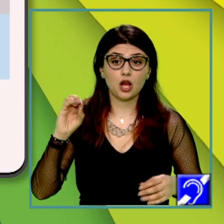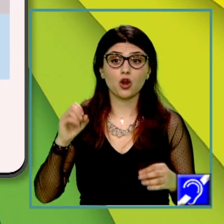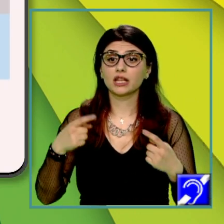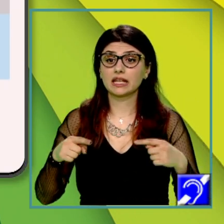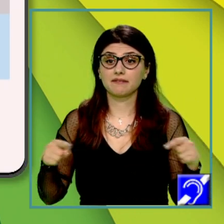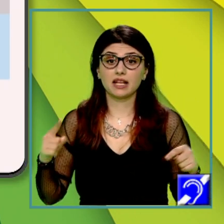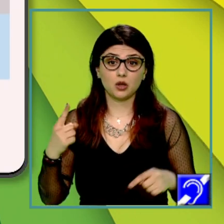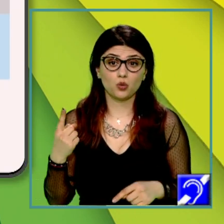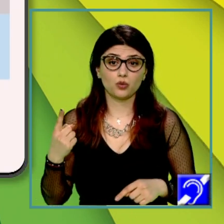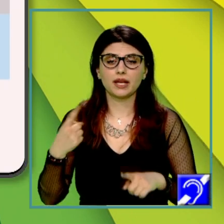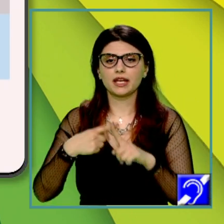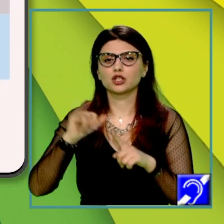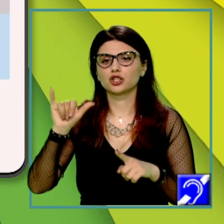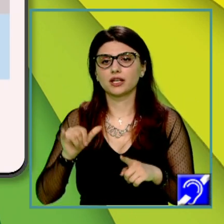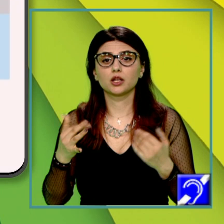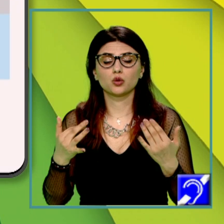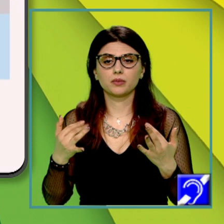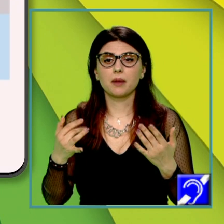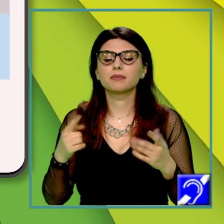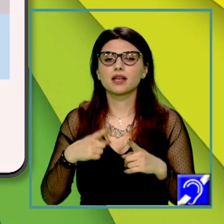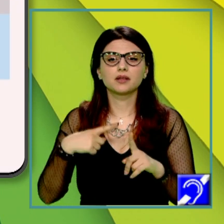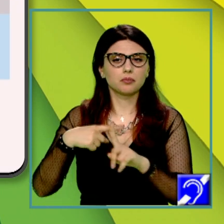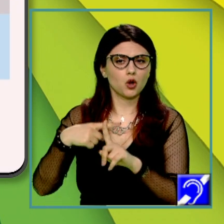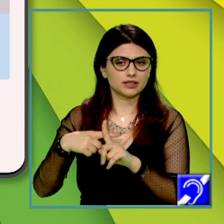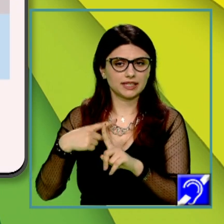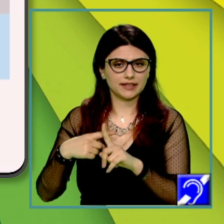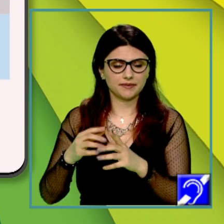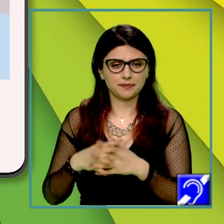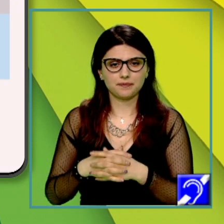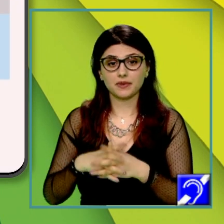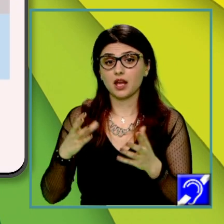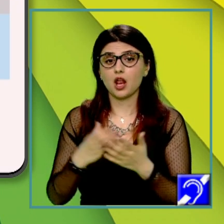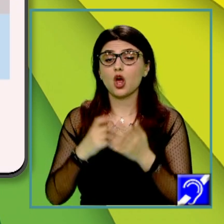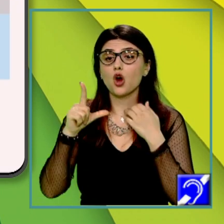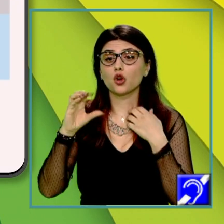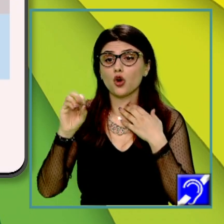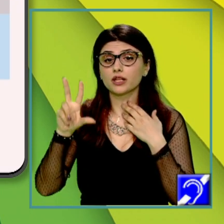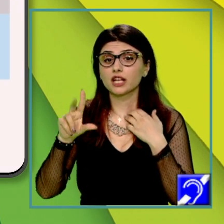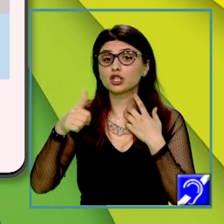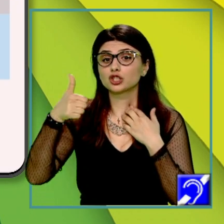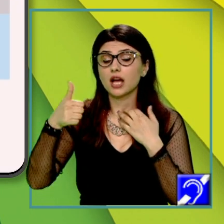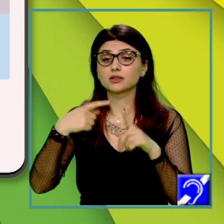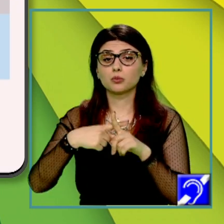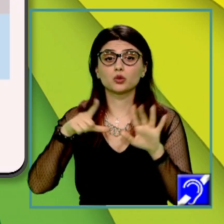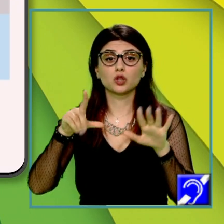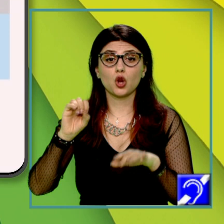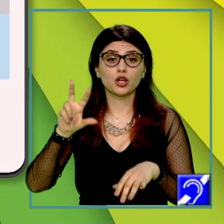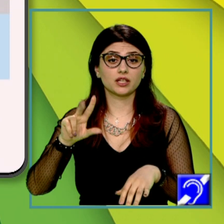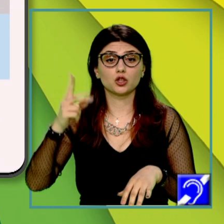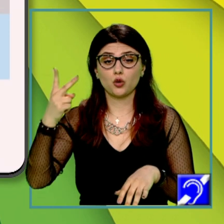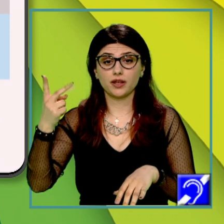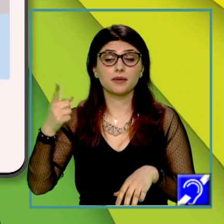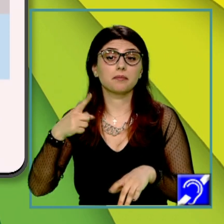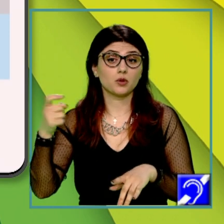1 x și y numere reale pozitive obținem logaritm în bază 3 din 6 plus logaritm în bază 3